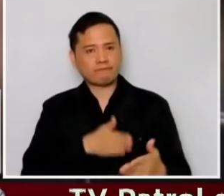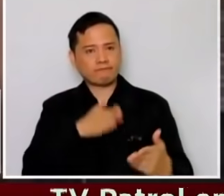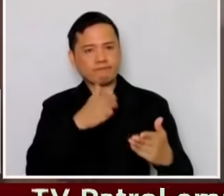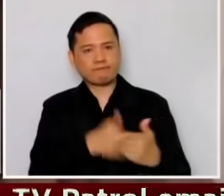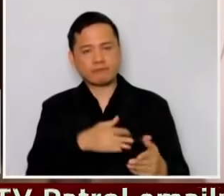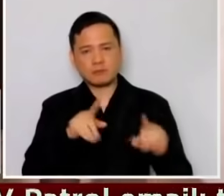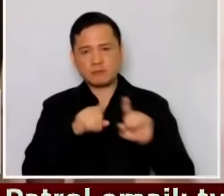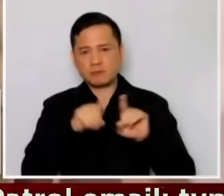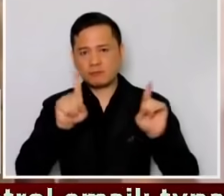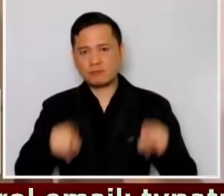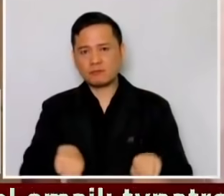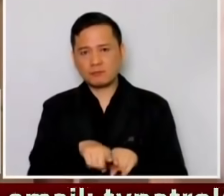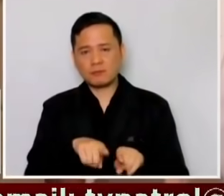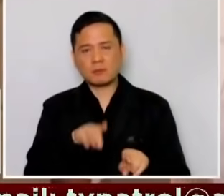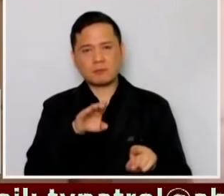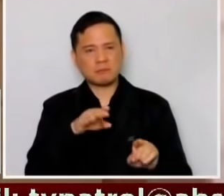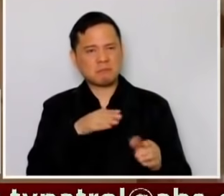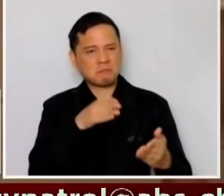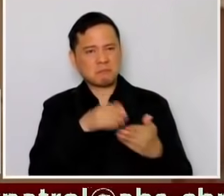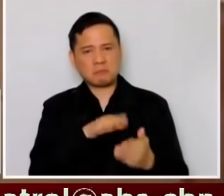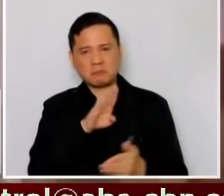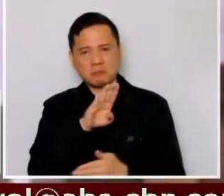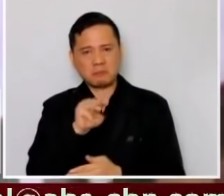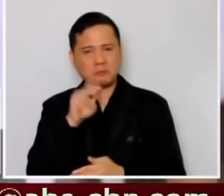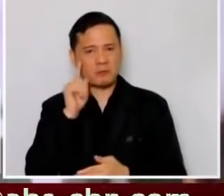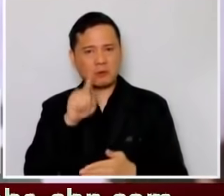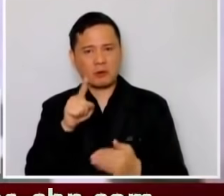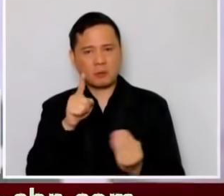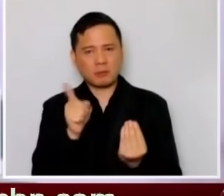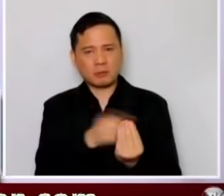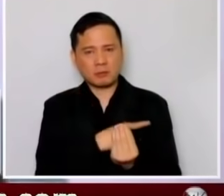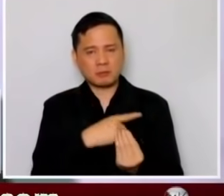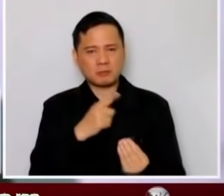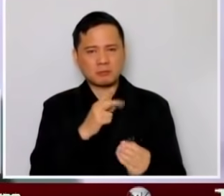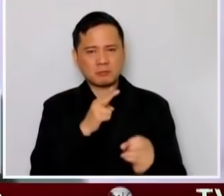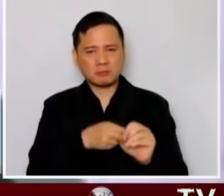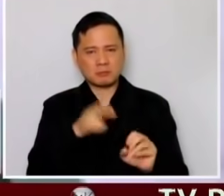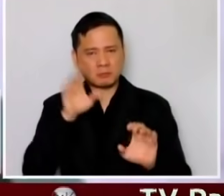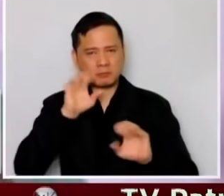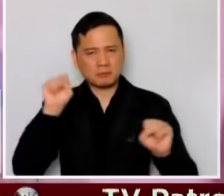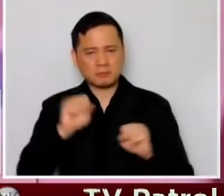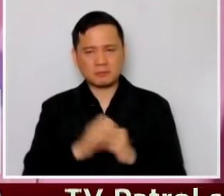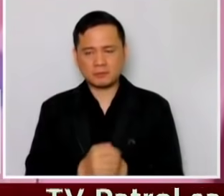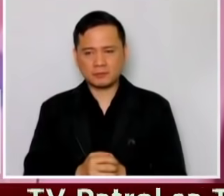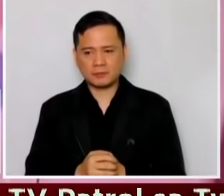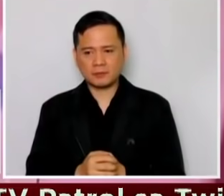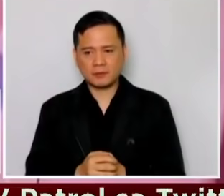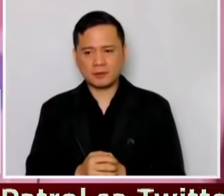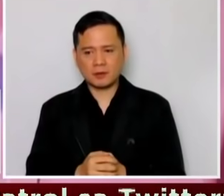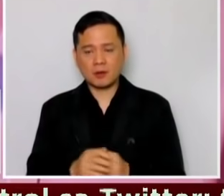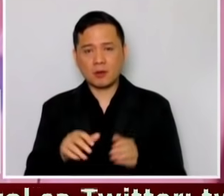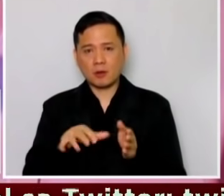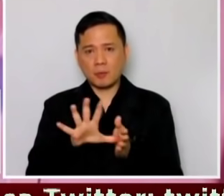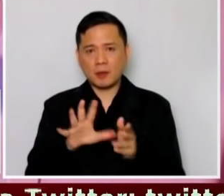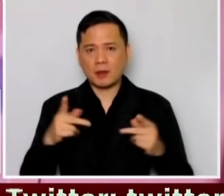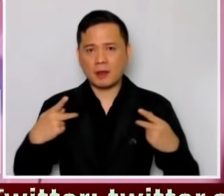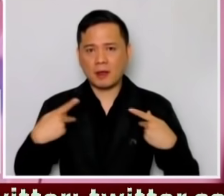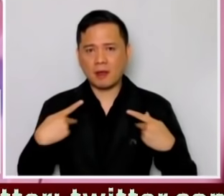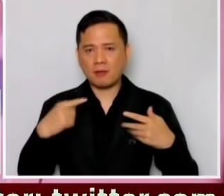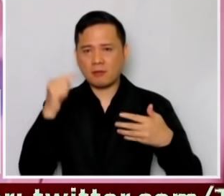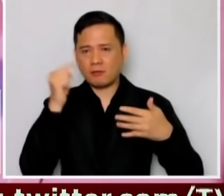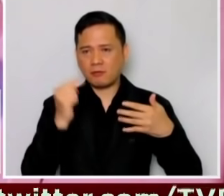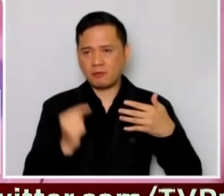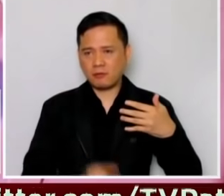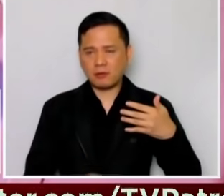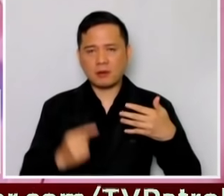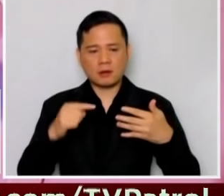kay Bongbong. Umabot na sa 8 ang petisyon sa COMELEC laban kay Marcos. 4 para sa